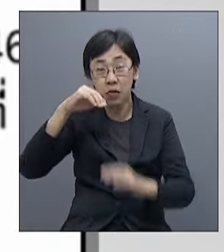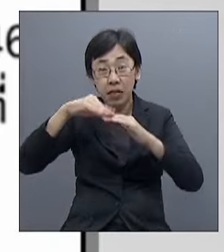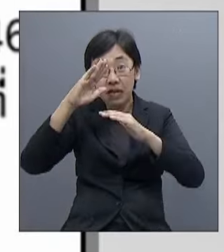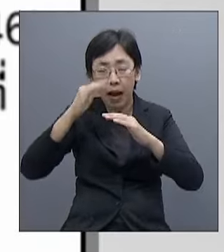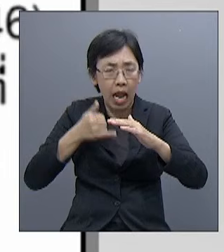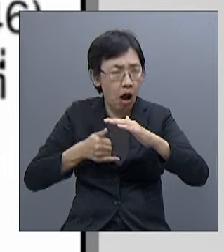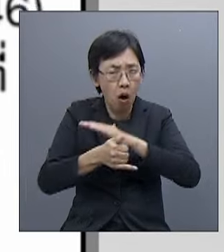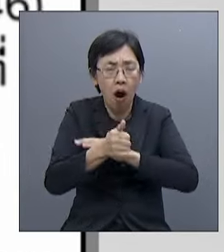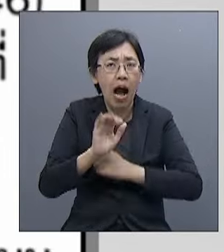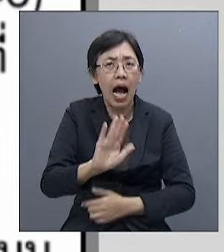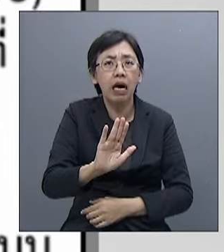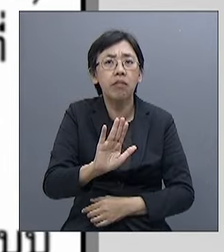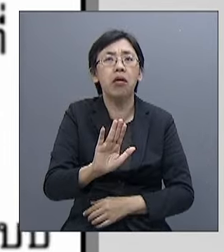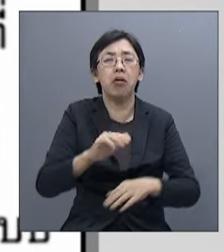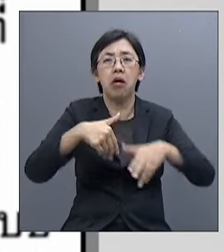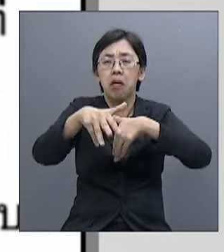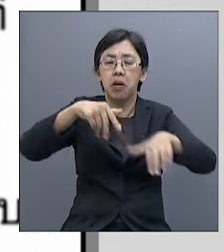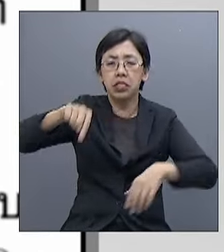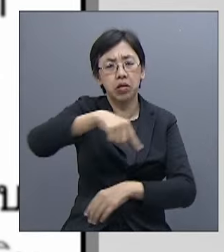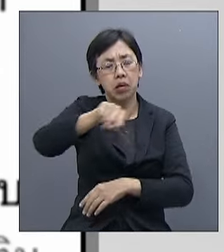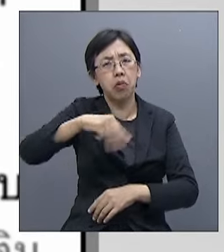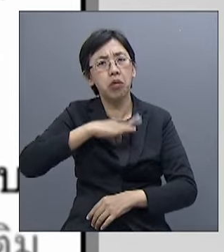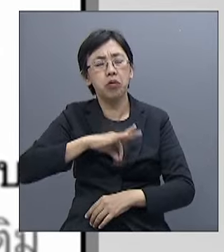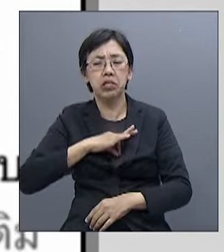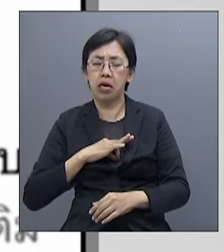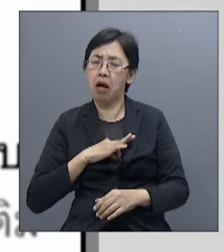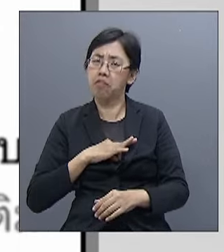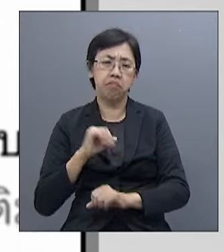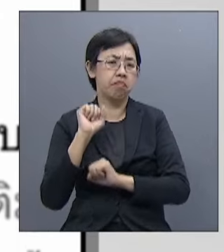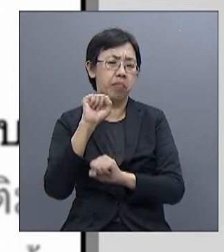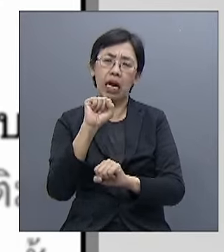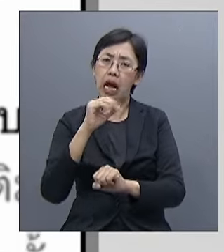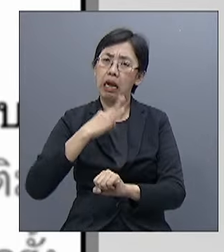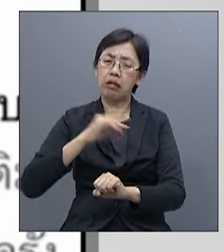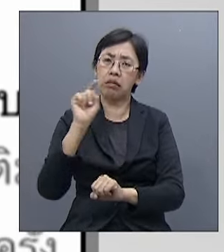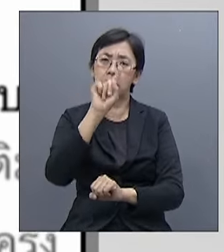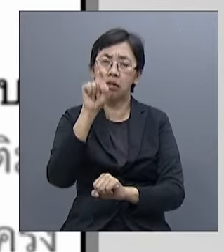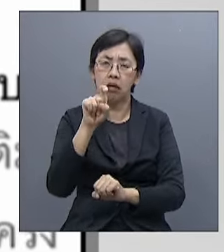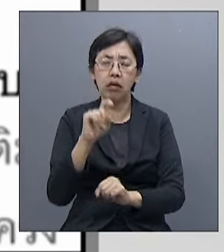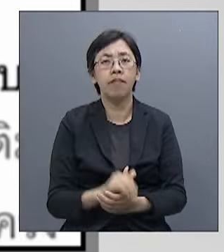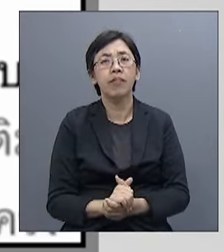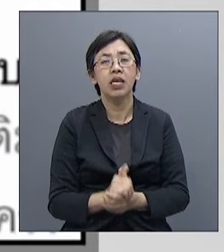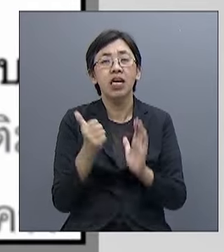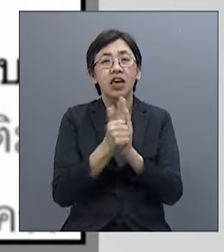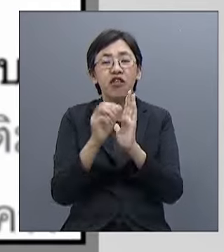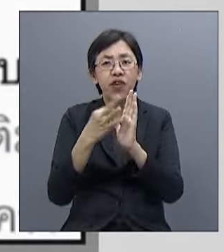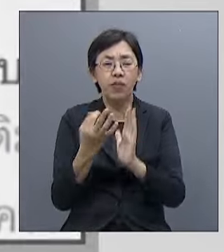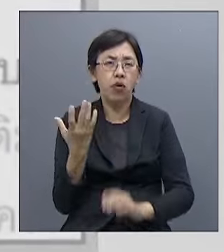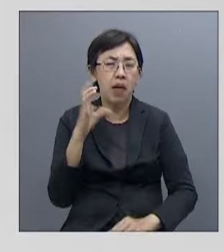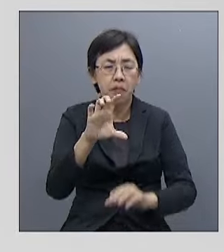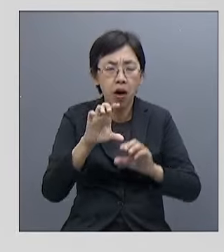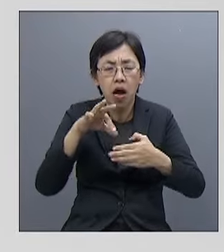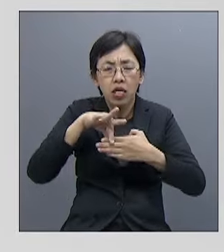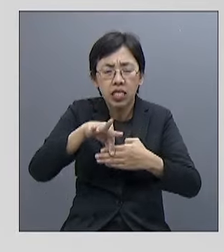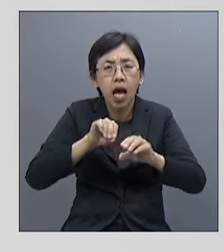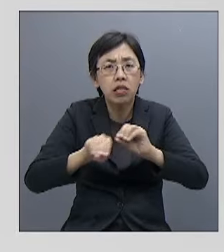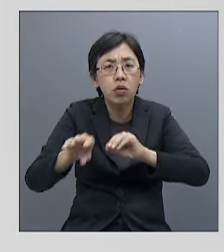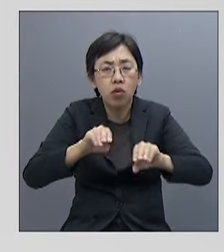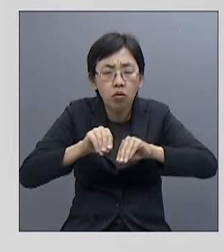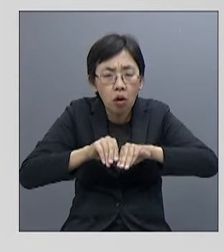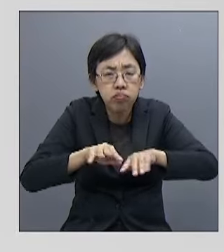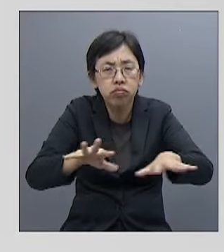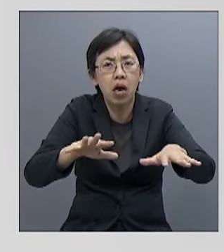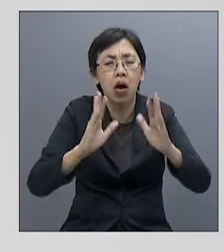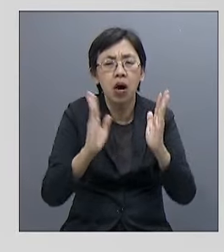ที่วิพากษ์วิจารณ์ในกลุ่มประชาชนนะคะกับประกาศนี้สื่อสังคมออนไลน์ก็เอาข้อความนี้ไปแชร์ค่ะมีการคอมเมนต์กลายเป็นที่